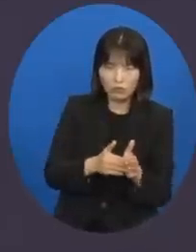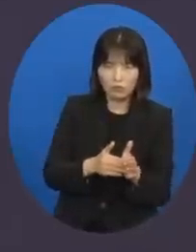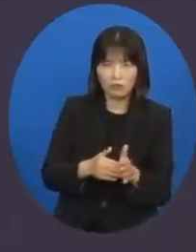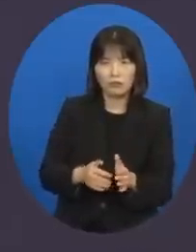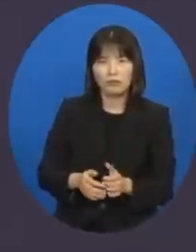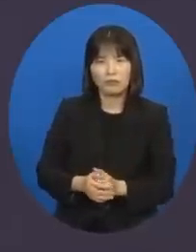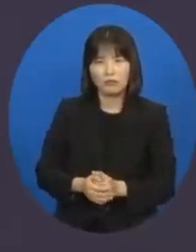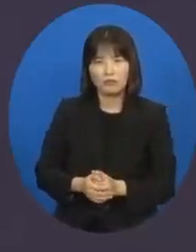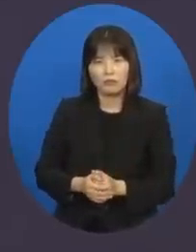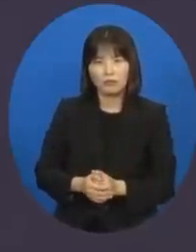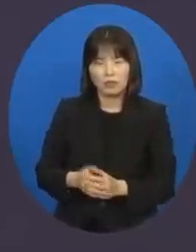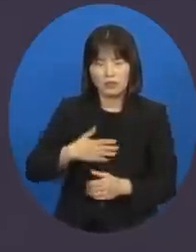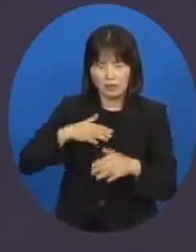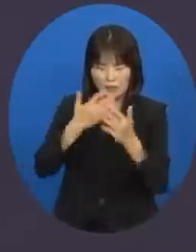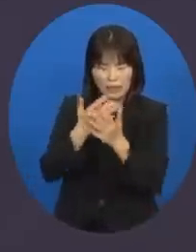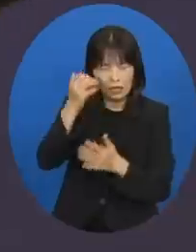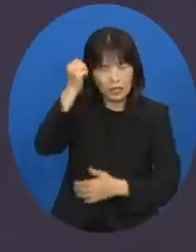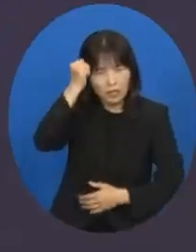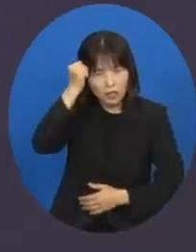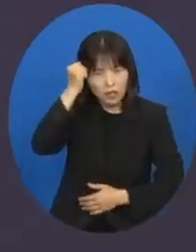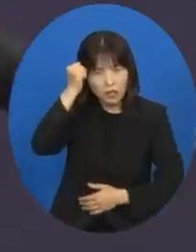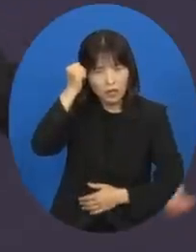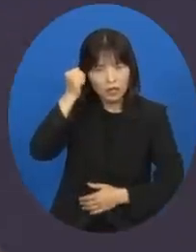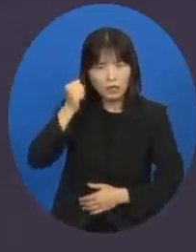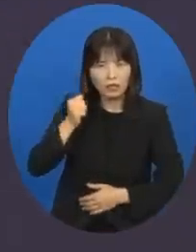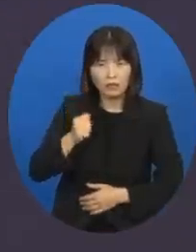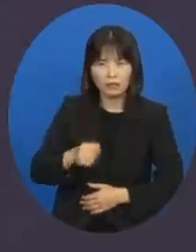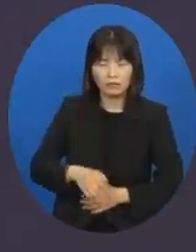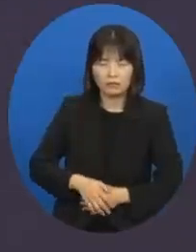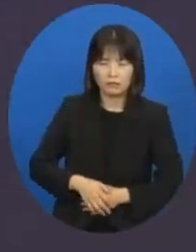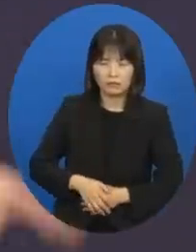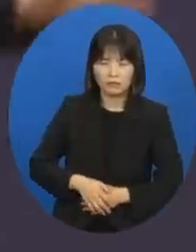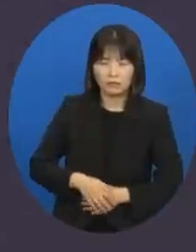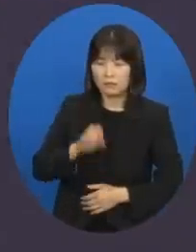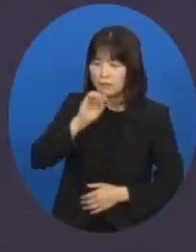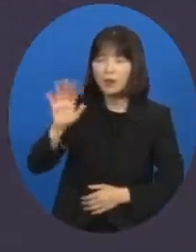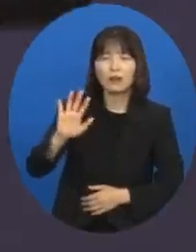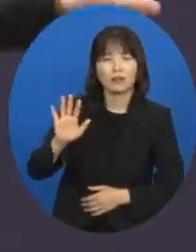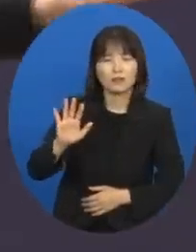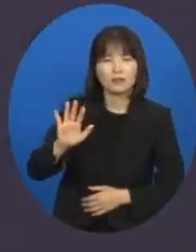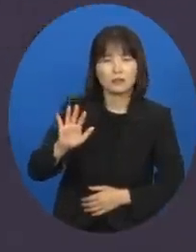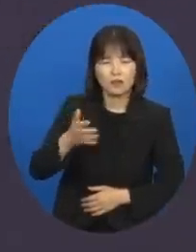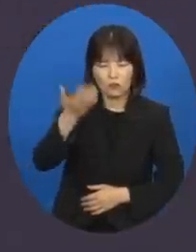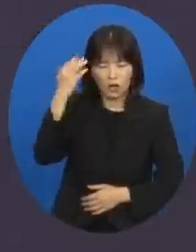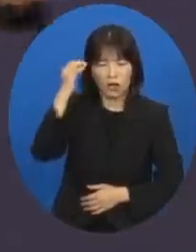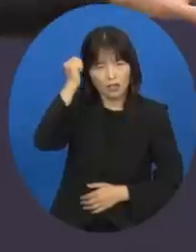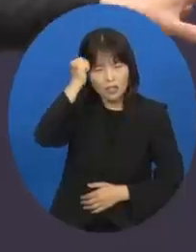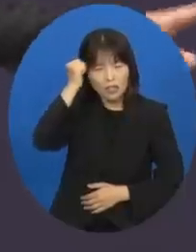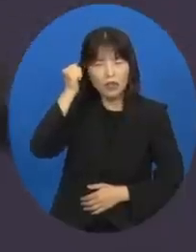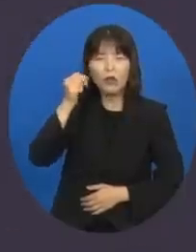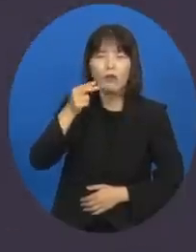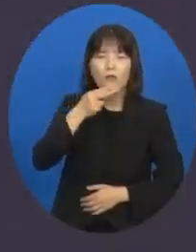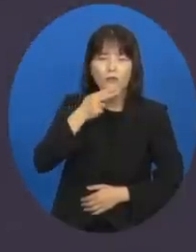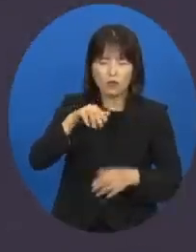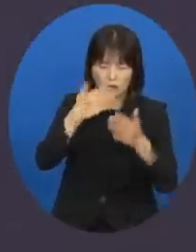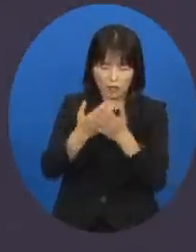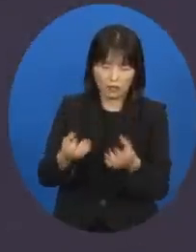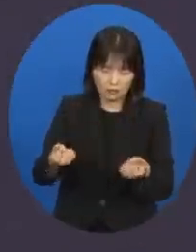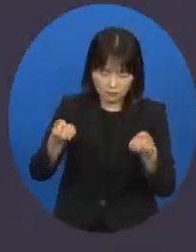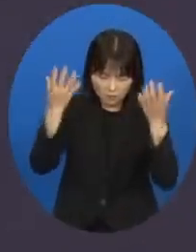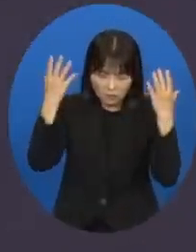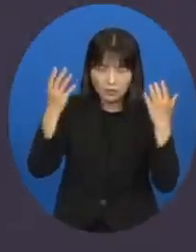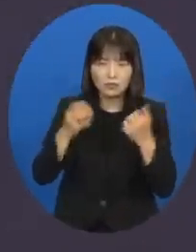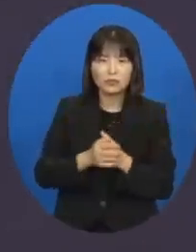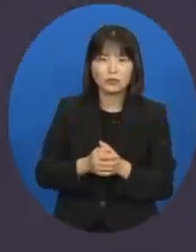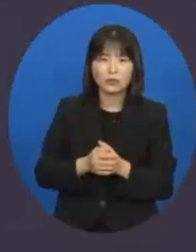살았잖아. 내가 다 기억하고 있어. 그거 기억하지 않으셨어요. 과거를 기억하지 않고 다 잊으시고 그저 그